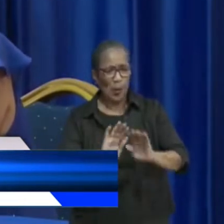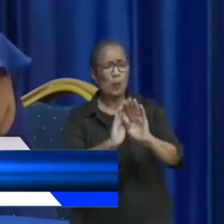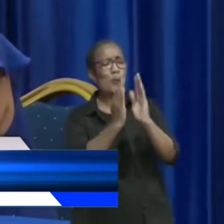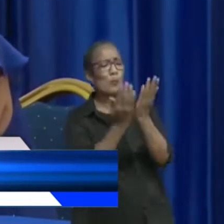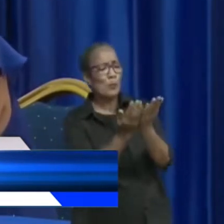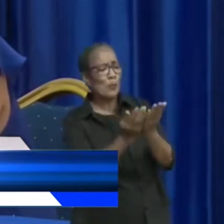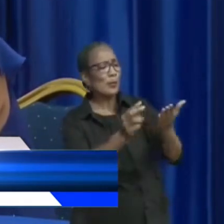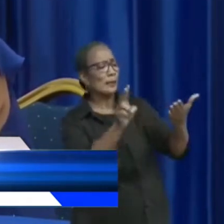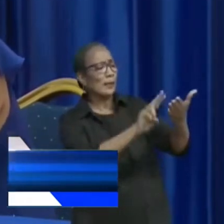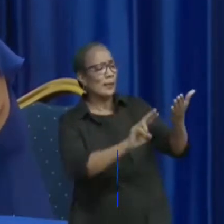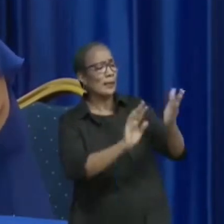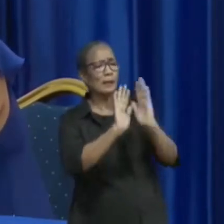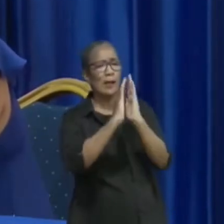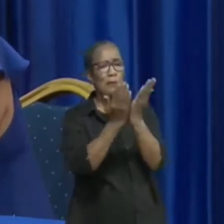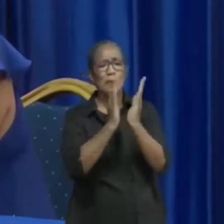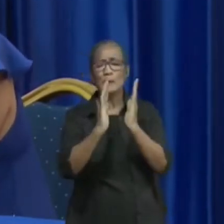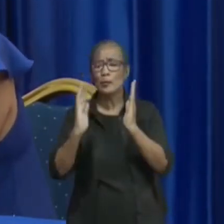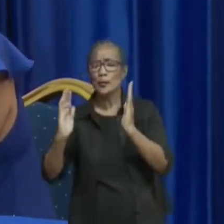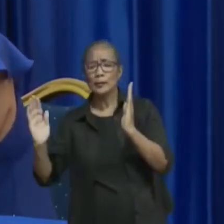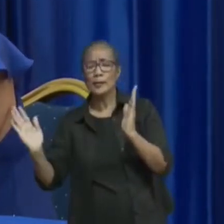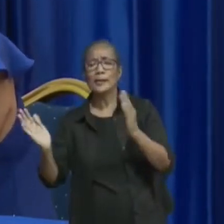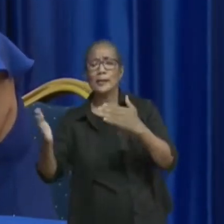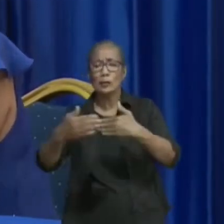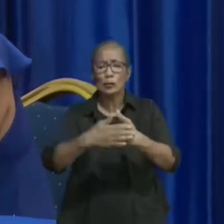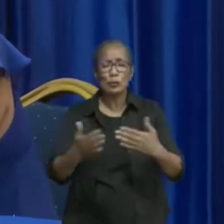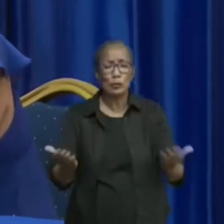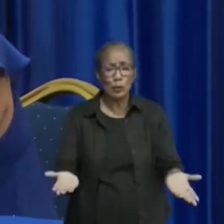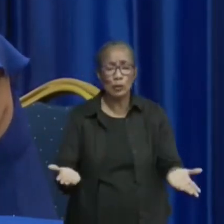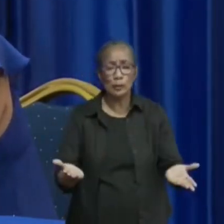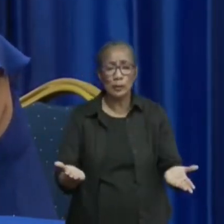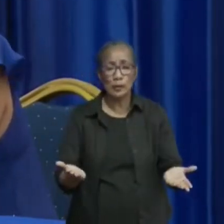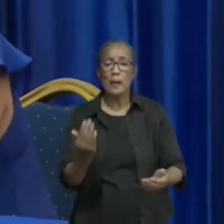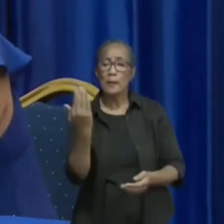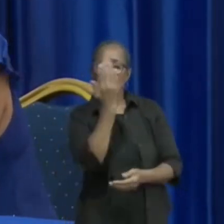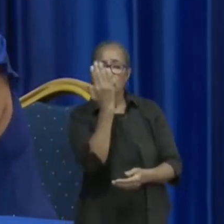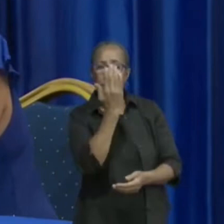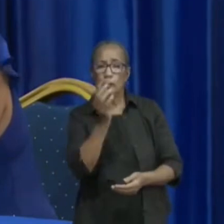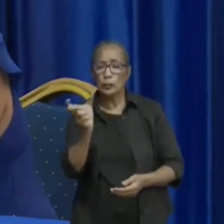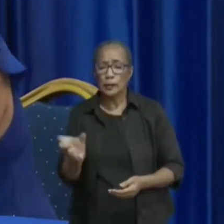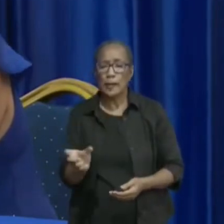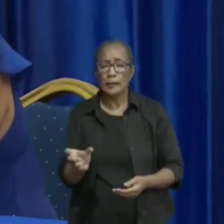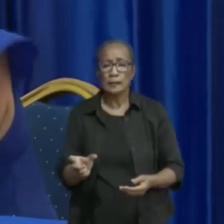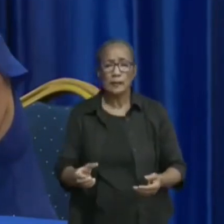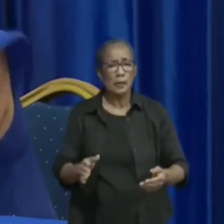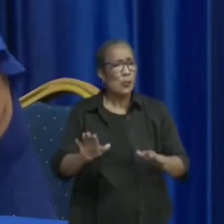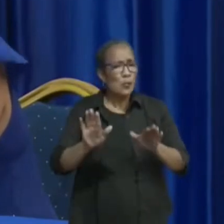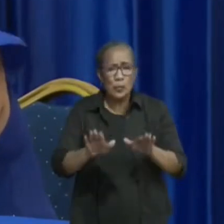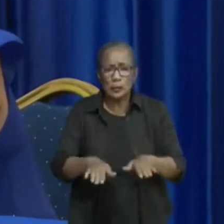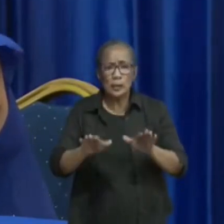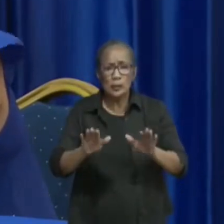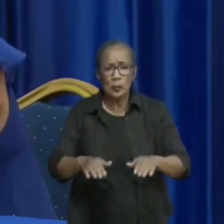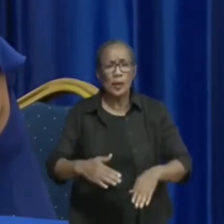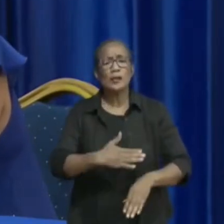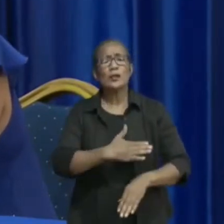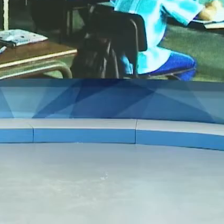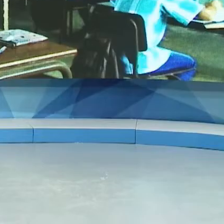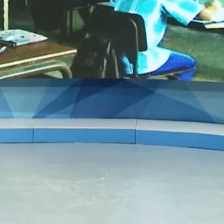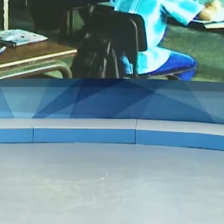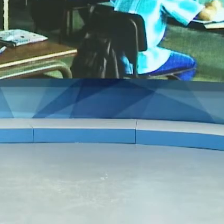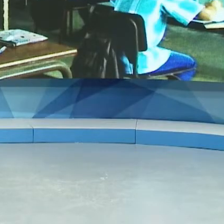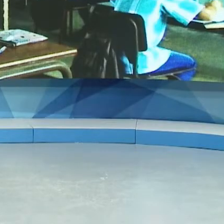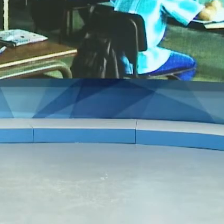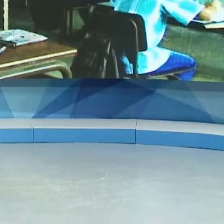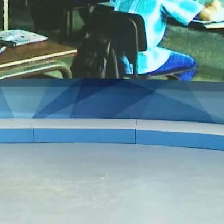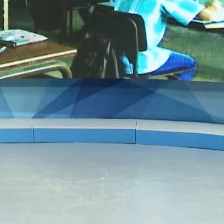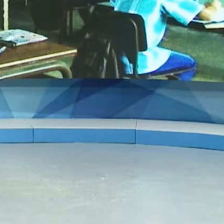zijn gesloten. Maar lieve studenten, we moeten niet wachten tot laatste ogenblik. De